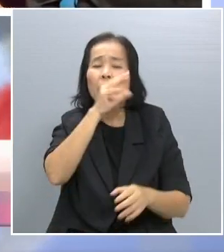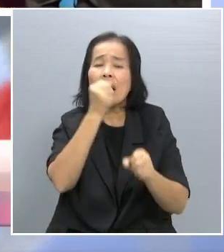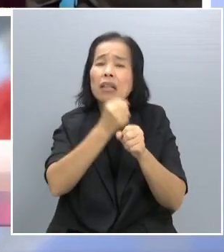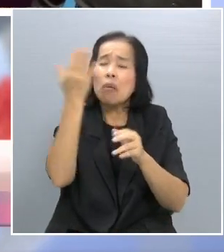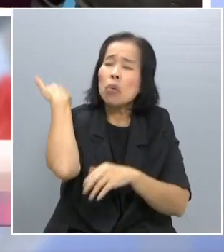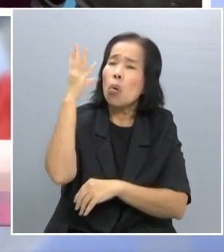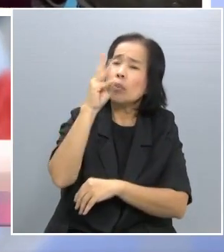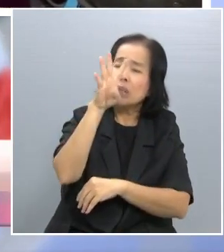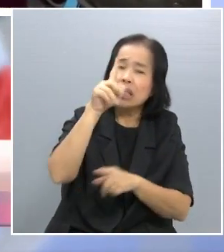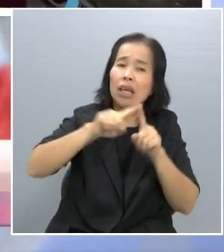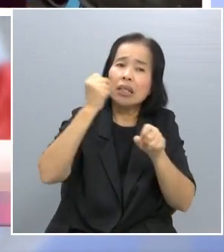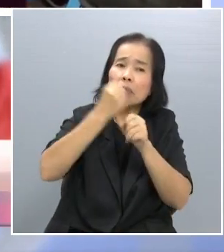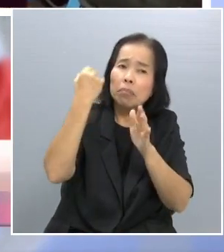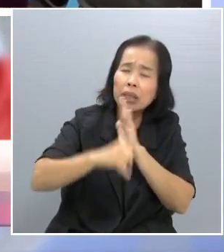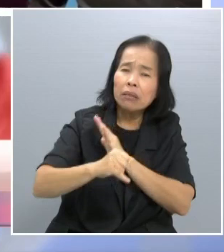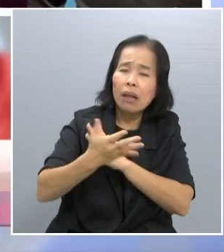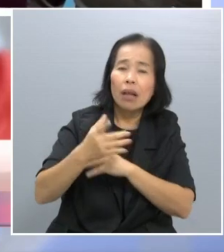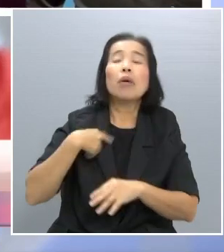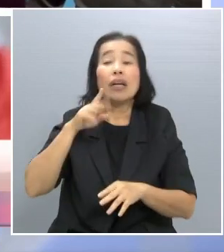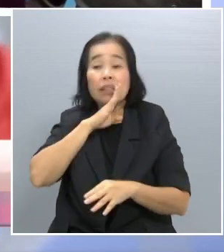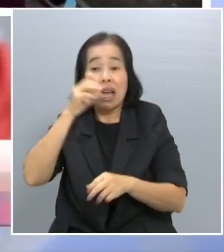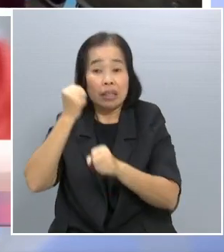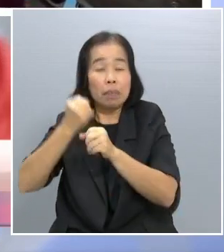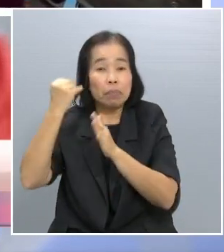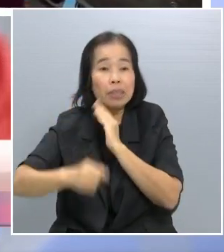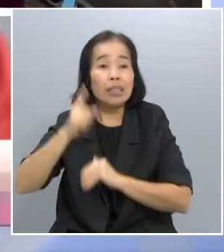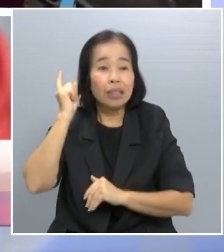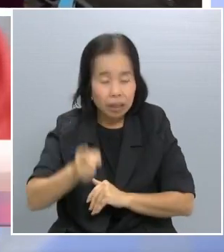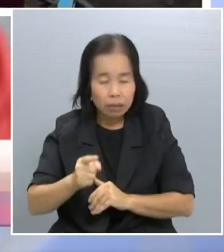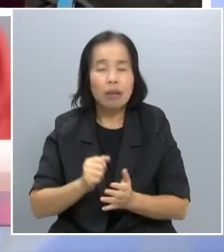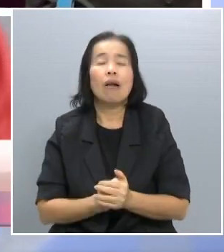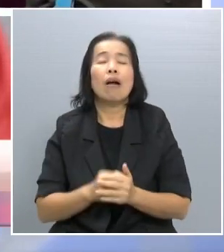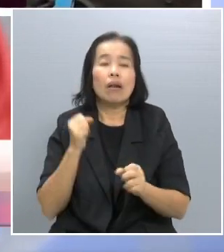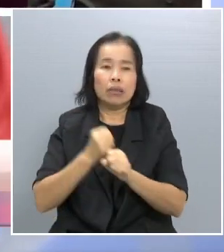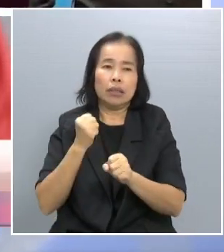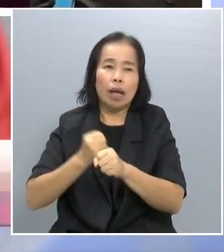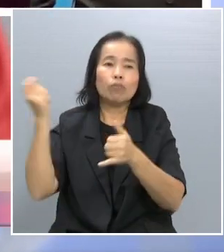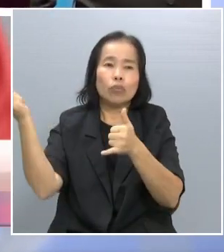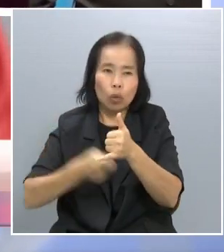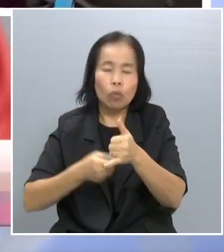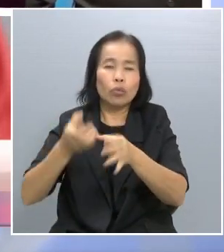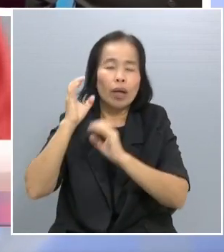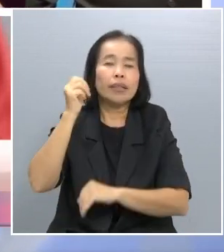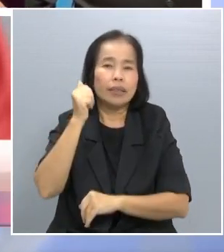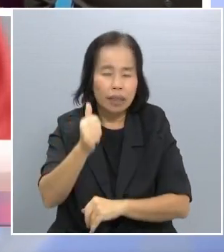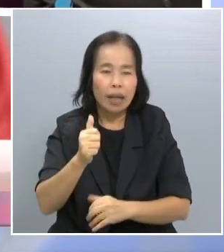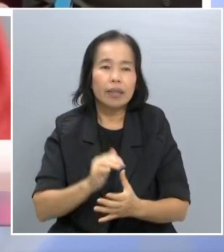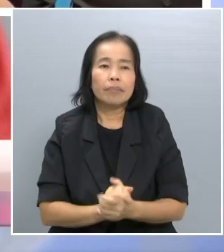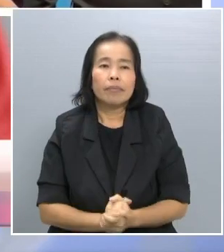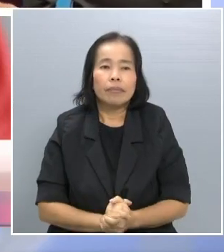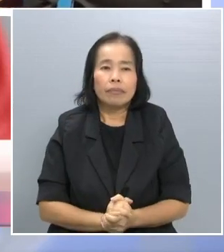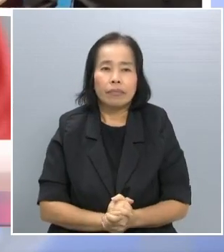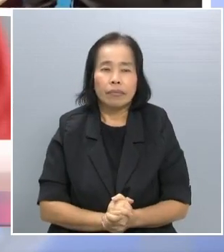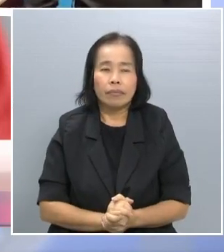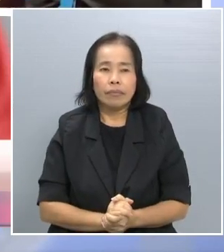ได้ไหม ถ้ามันเกิดจริงๆแล้วมันไม่ถูกต้องไม่ชอบทำไม่ได้ผ่านขั้นตอนหรือระเบียบของทางการจริงมันก็ทำ